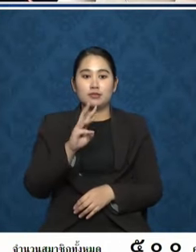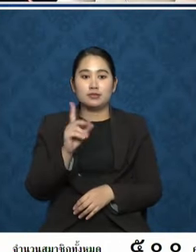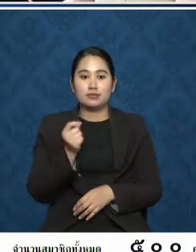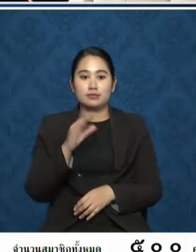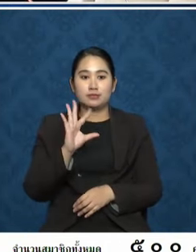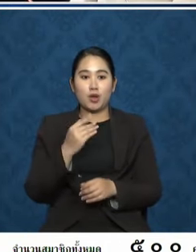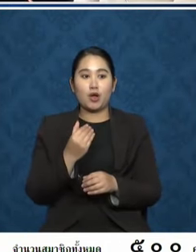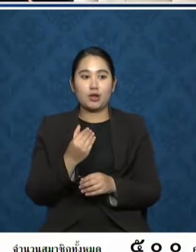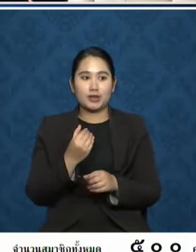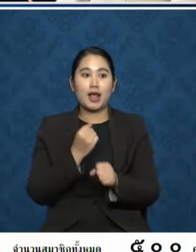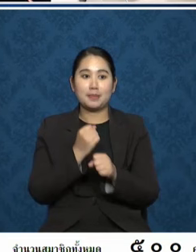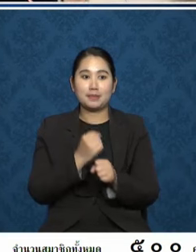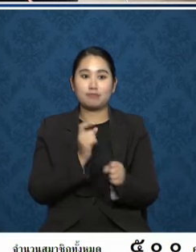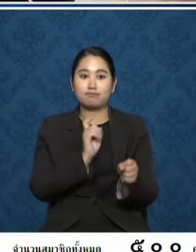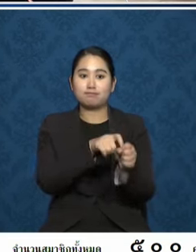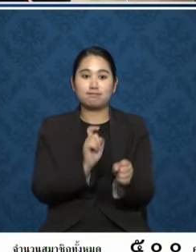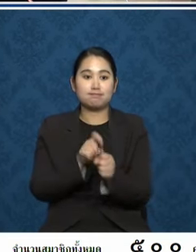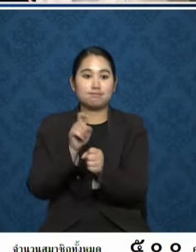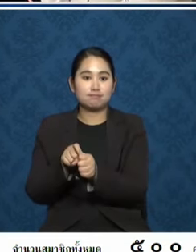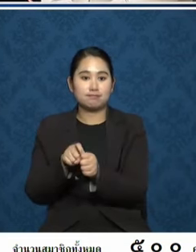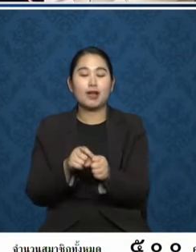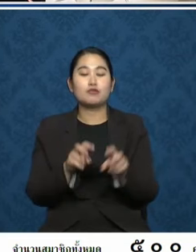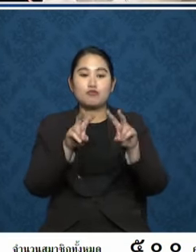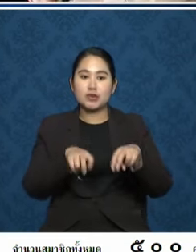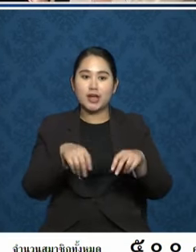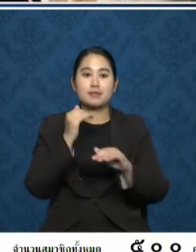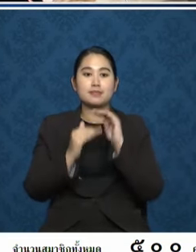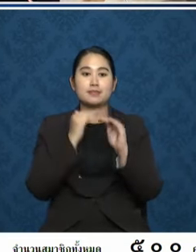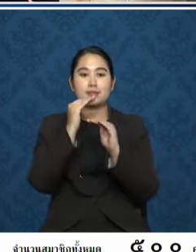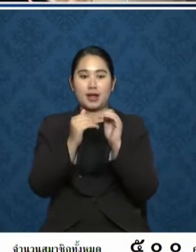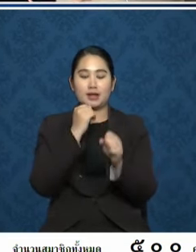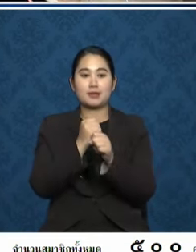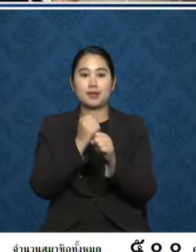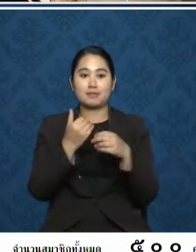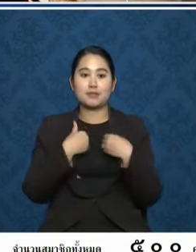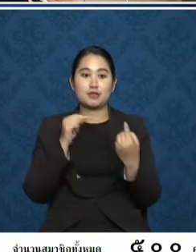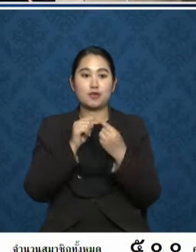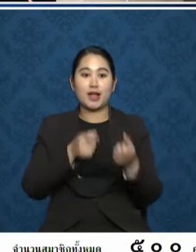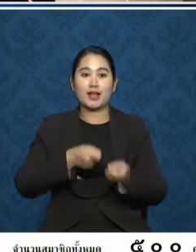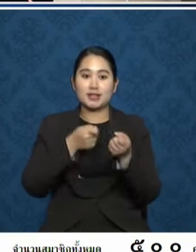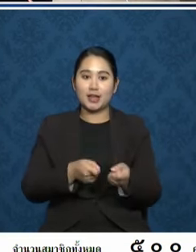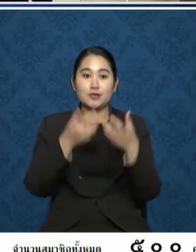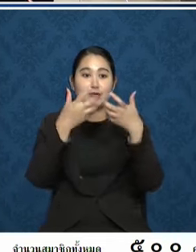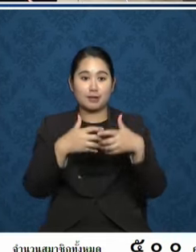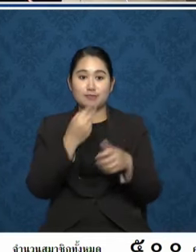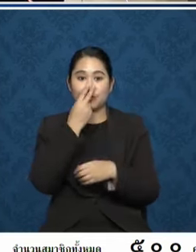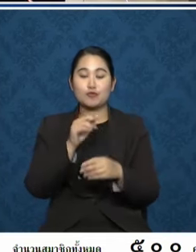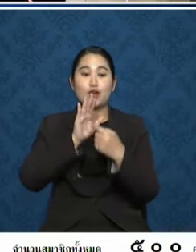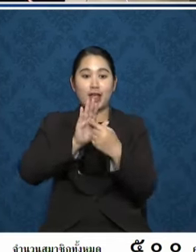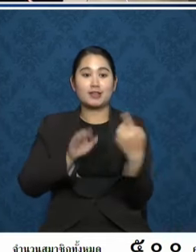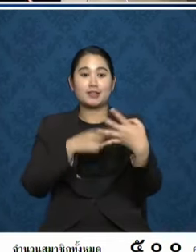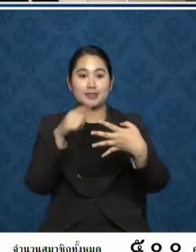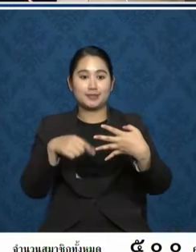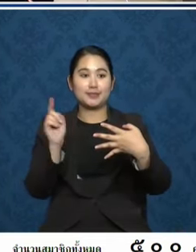็ยังมีส่วนร่วมท่ประทานในการสร้างสารวิจัยและพัฒนาเพอตอบโจทยทั้ดกเกษฐอุศากรรม4ัวอย่างที่ผมเห็น